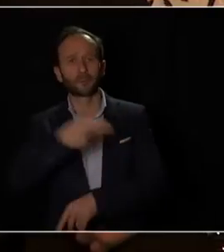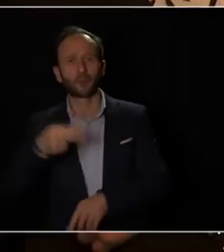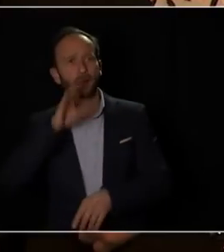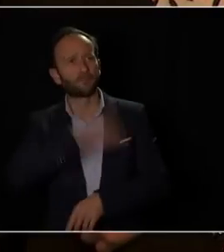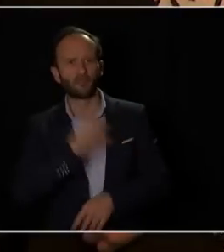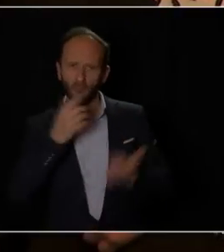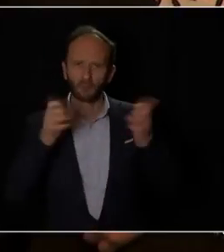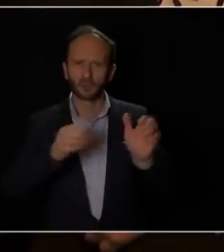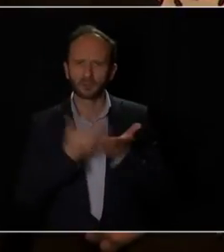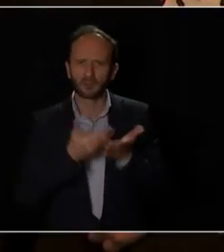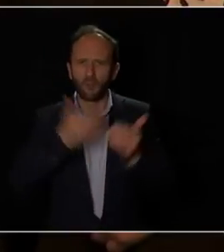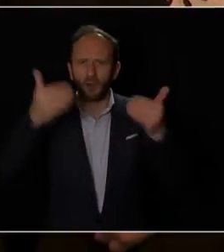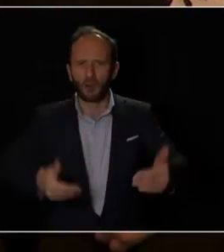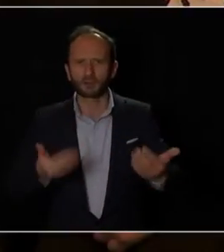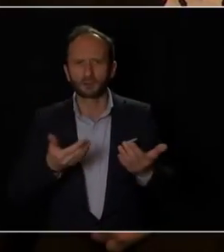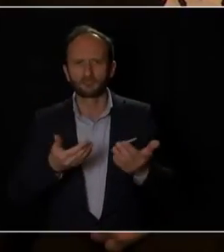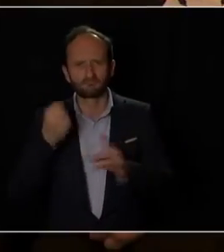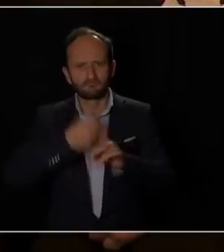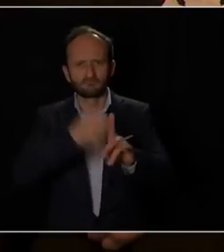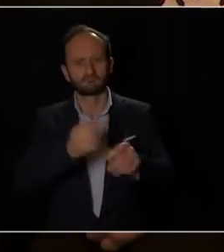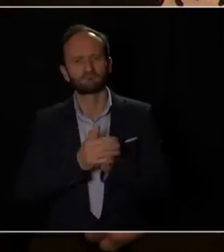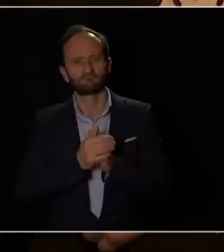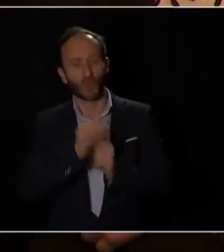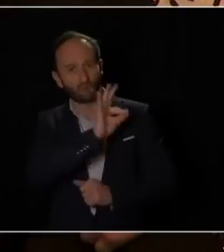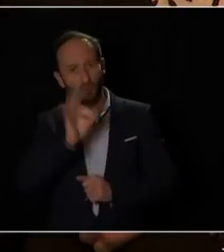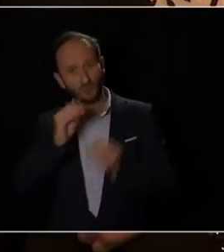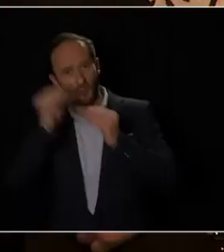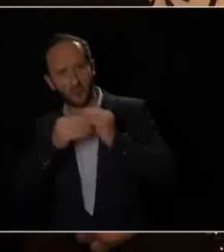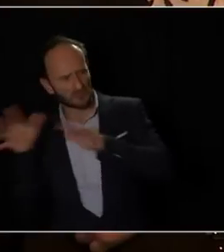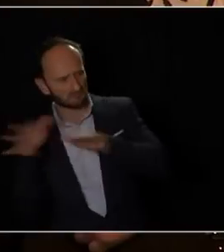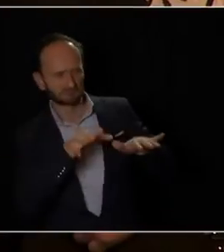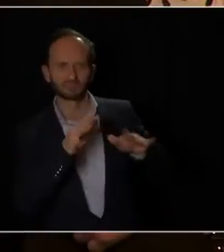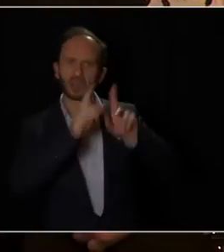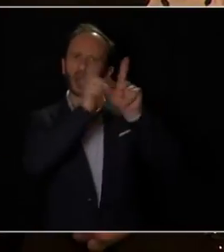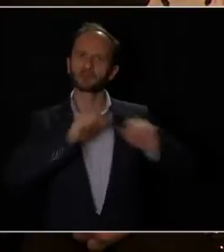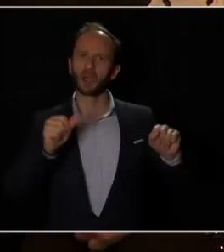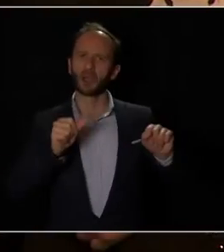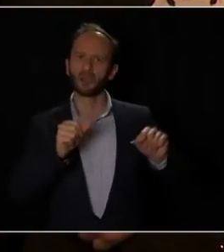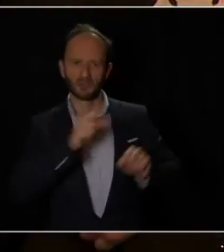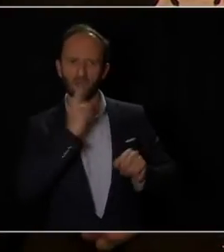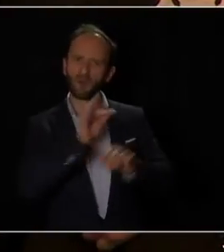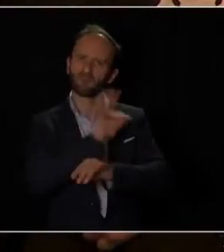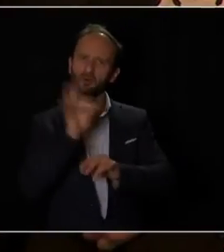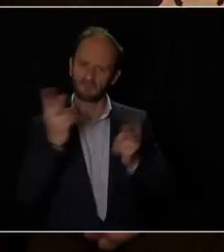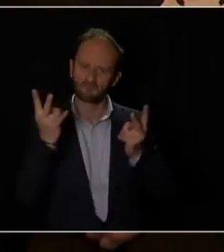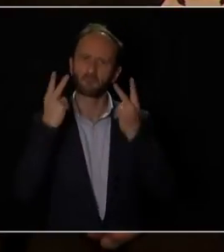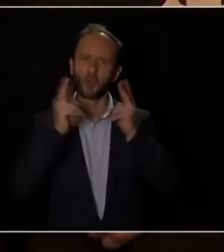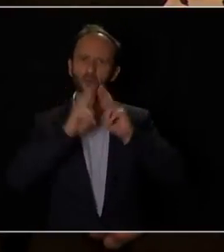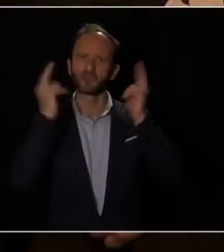Mesdames, Messieurs, la France, elle est respectée dans le monde. Elle est reconnue pour les valeurs universelles qu'elle porte. La